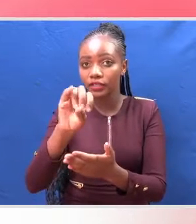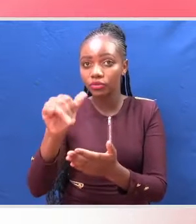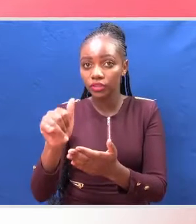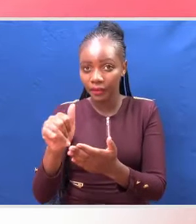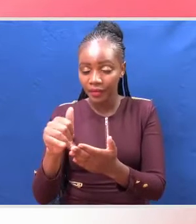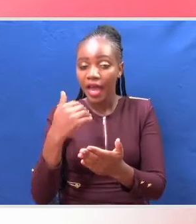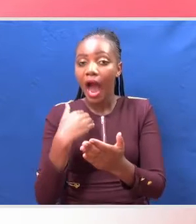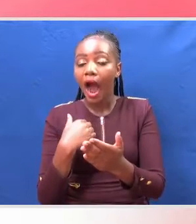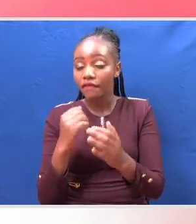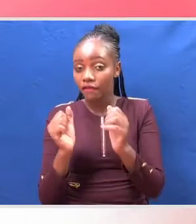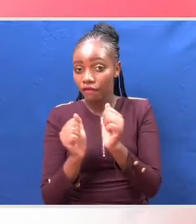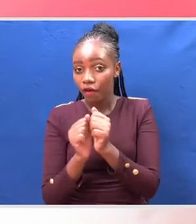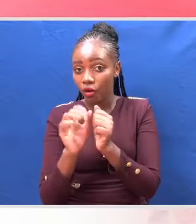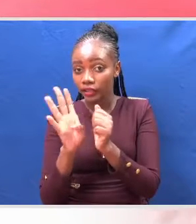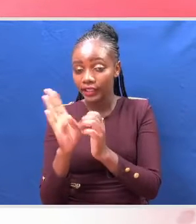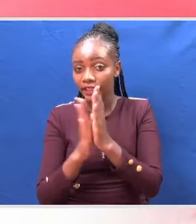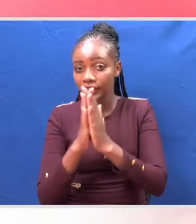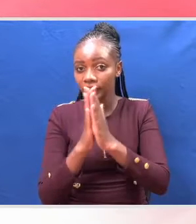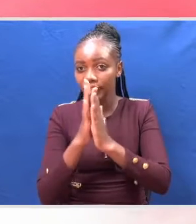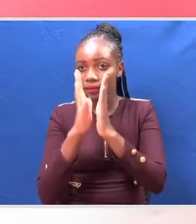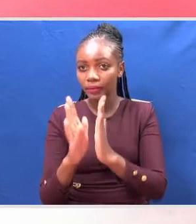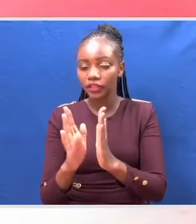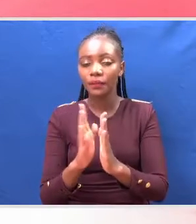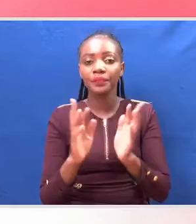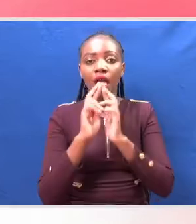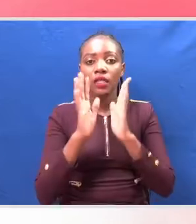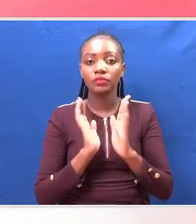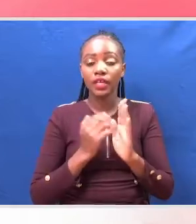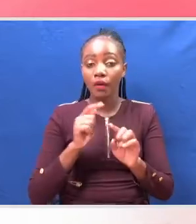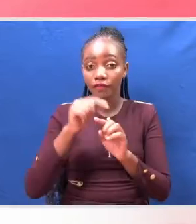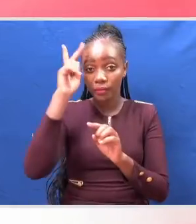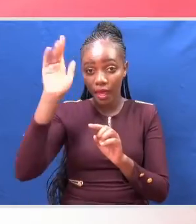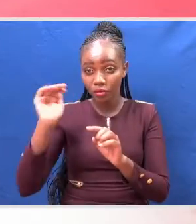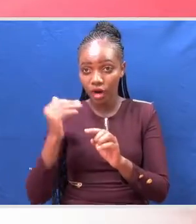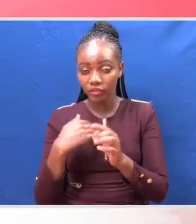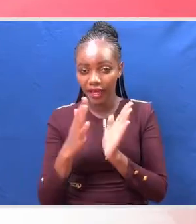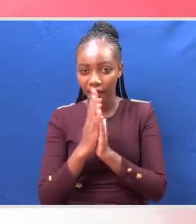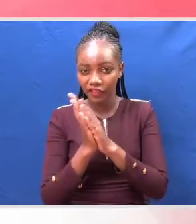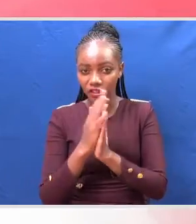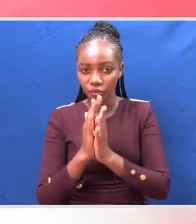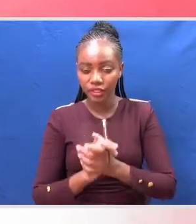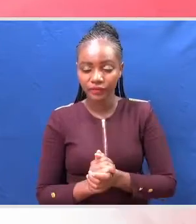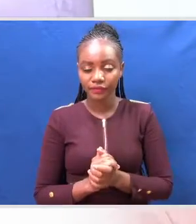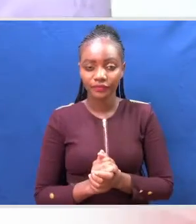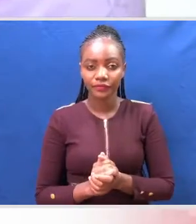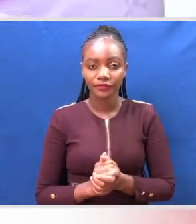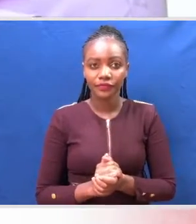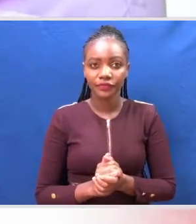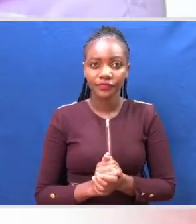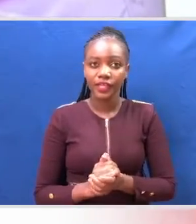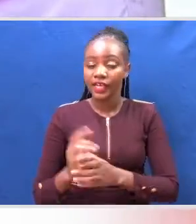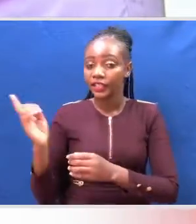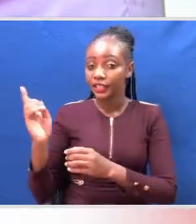kimewavutia wagombea 14 kufikia sasa. Mwanahabari wetu Wero Mwangi ametuandalia taarifa ifuatayo. Uchaguzi